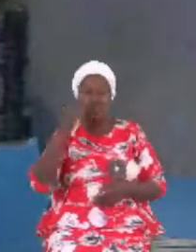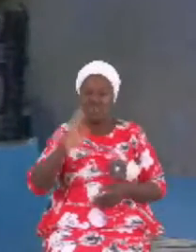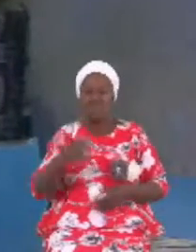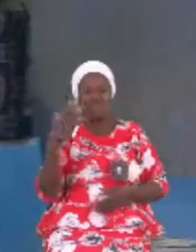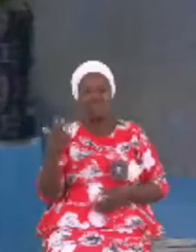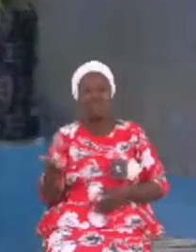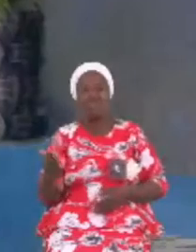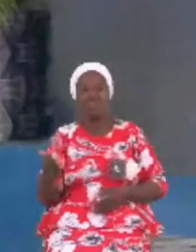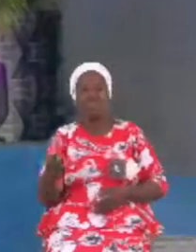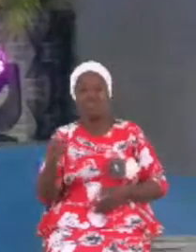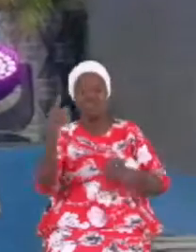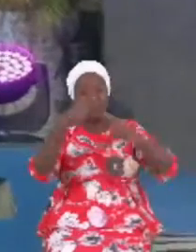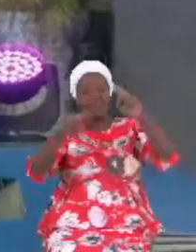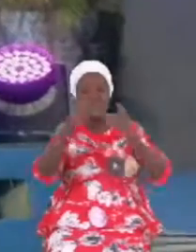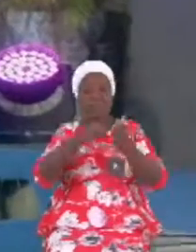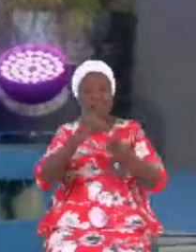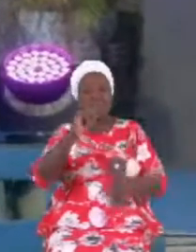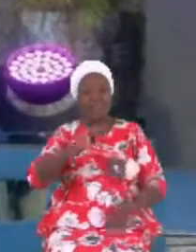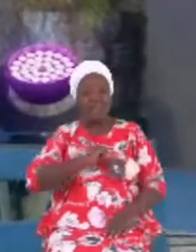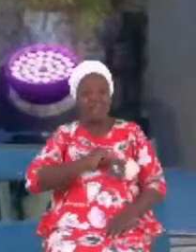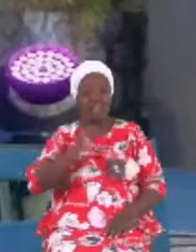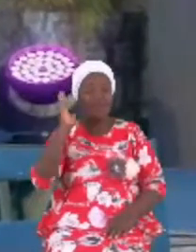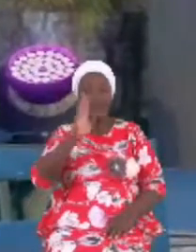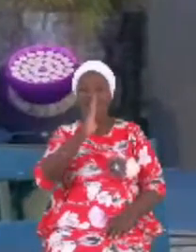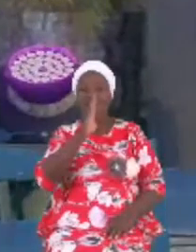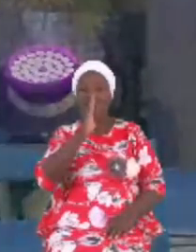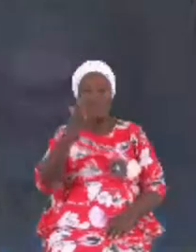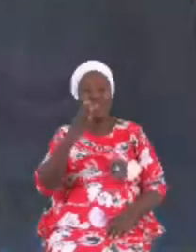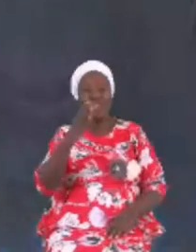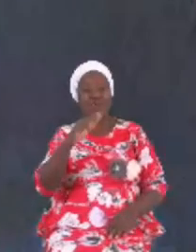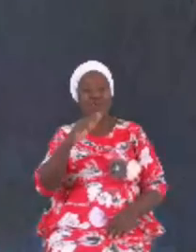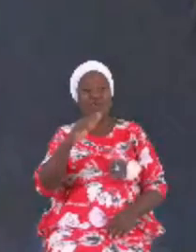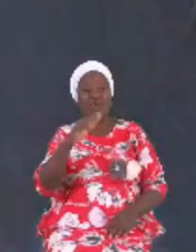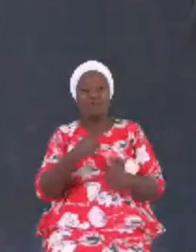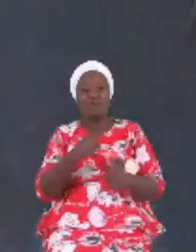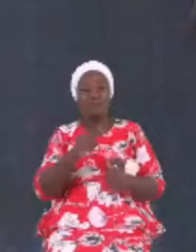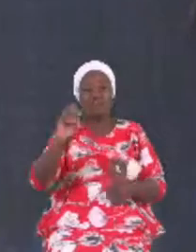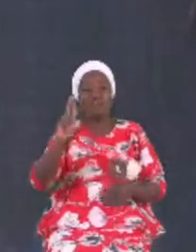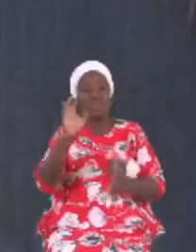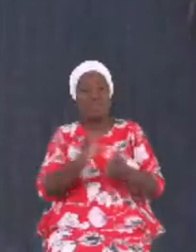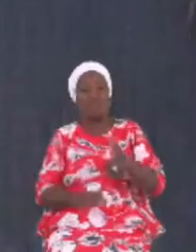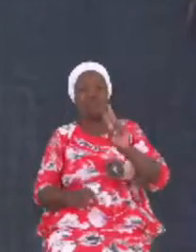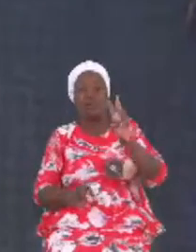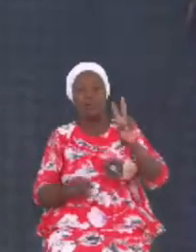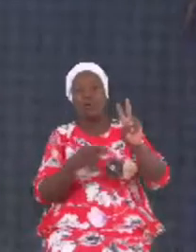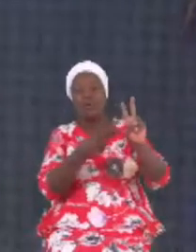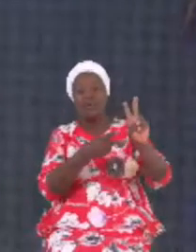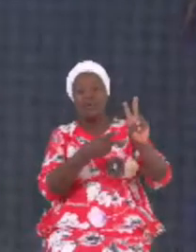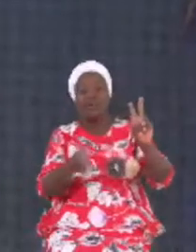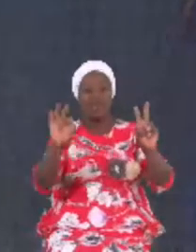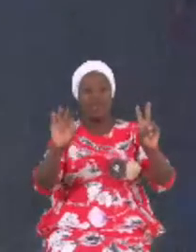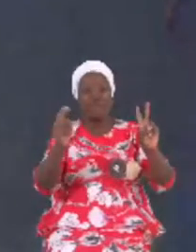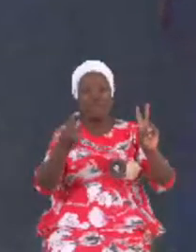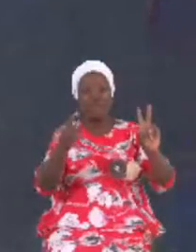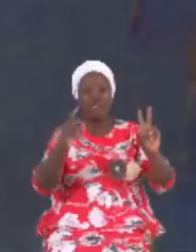là-bas. Je serai là-bas. En 1 Corinthiens chapitre 2, verset 9. 1 Corinthiens